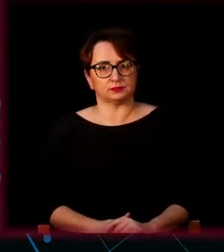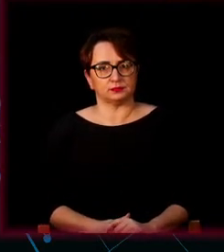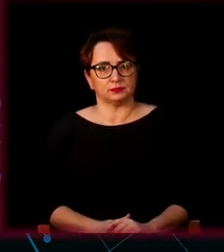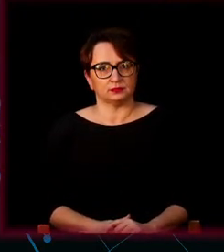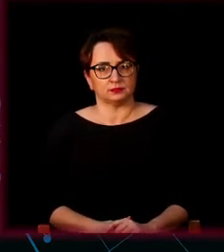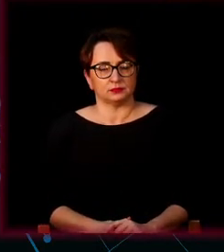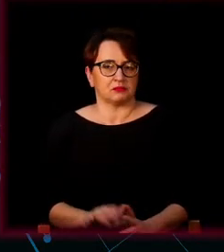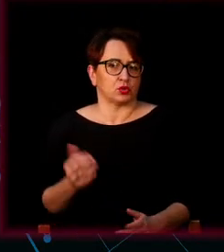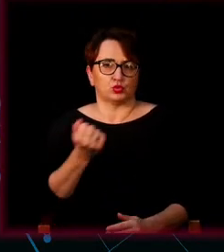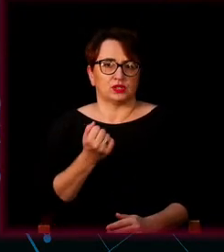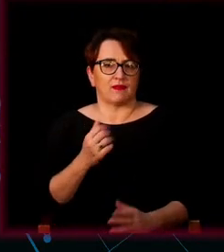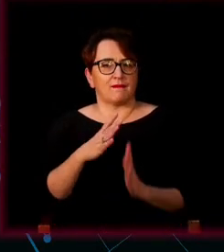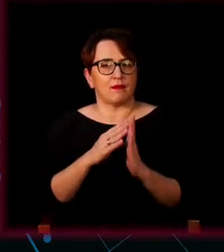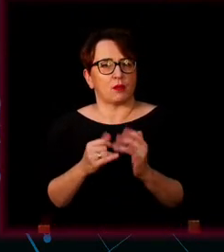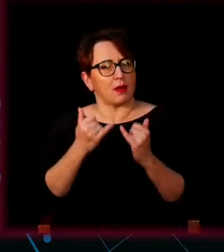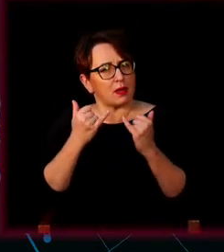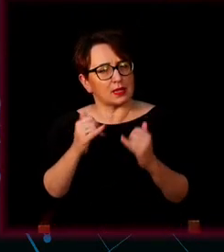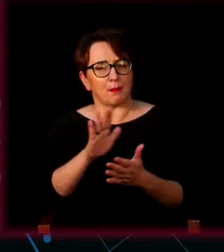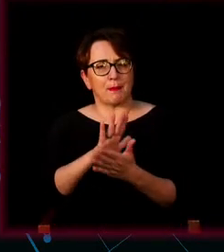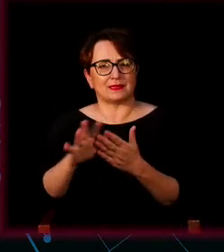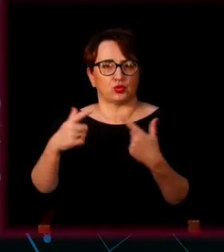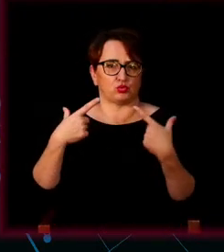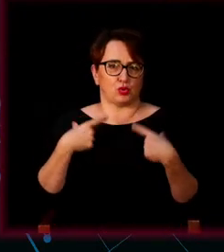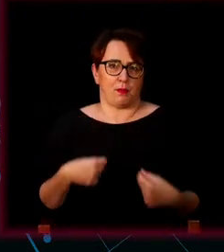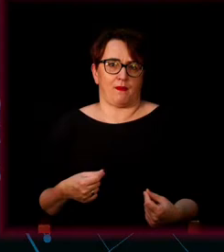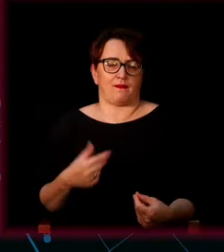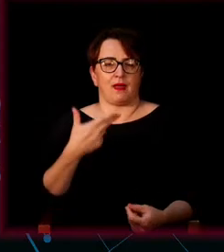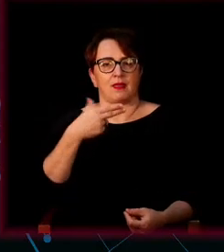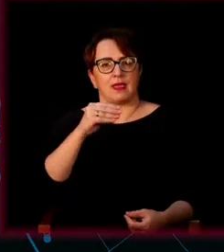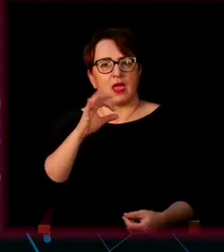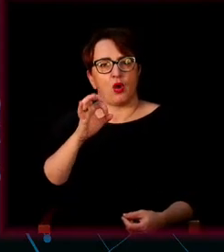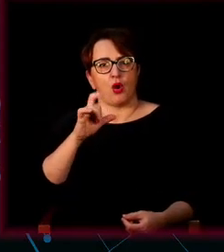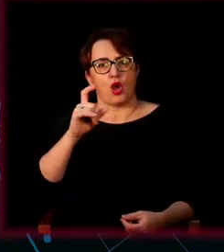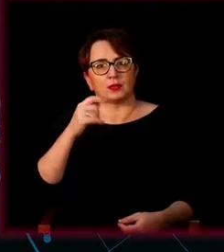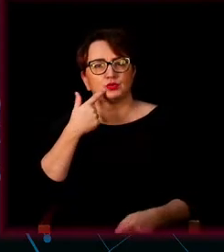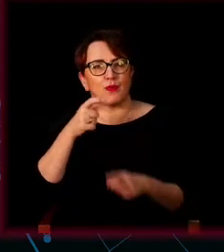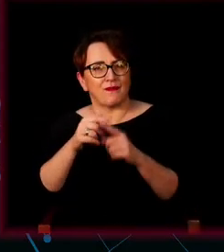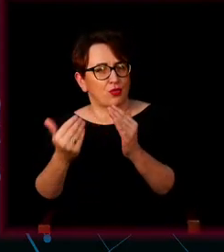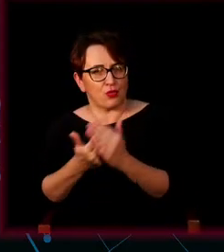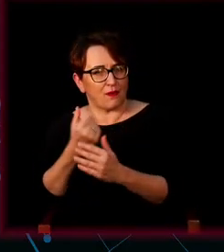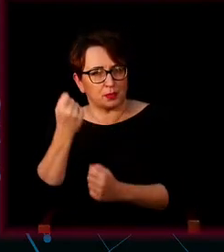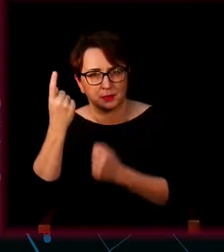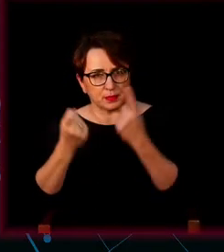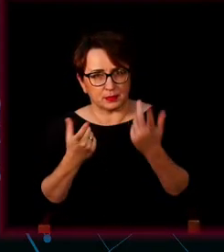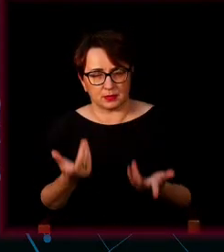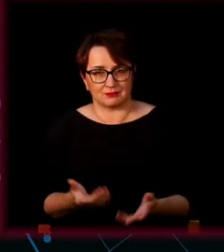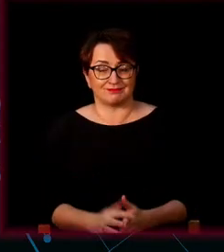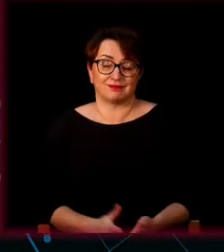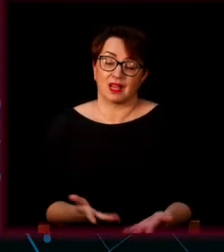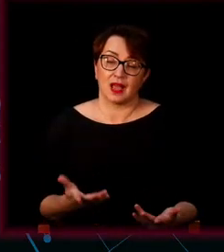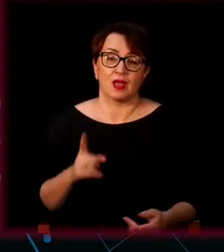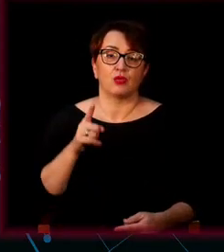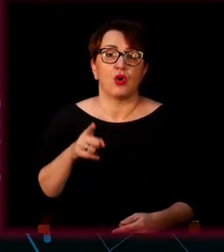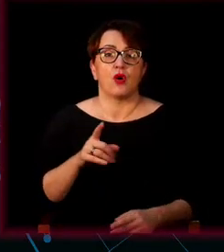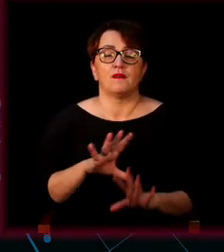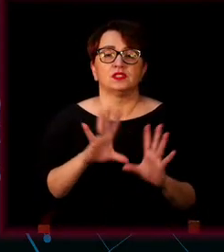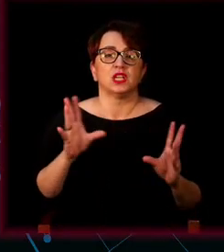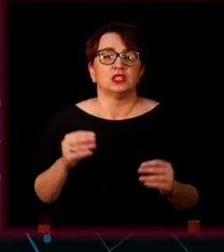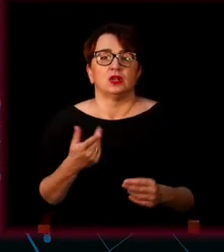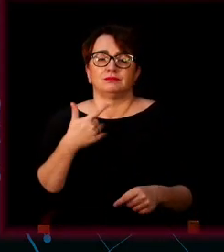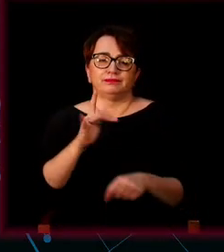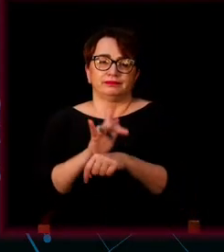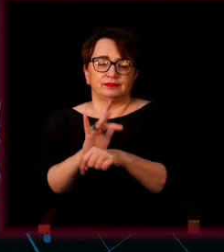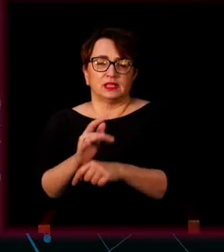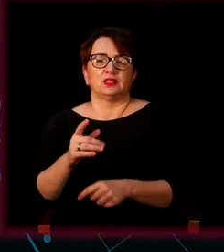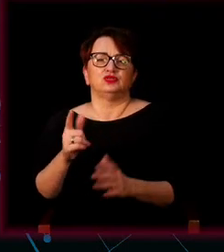radykalne użycie jakichś form bezosobowych, jakichś neologizmów? Zresztą to są oczywiście wszystko takie zarzuty,